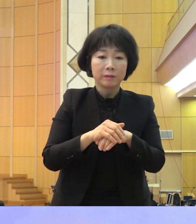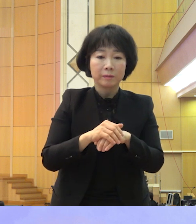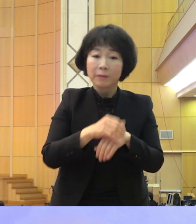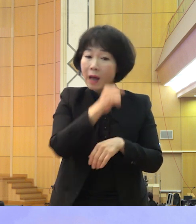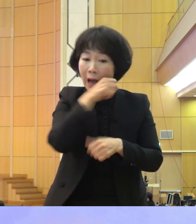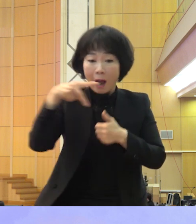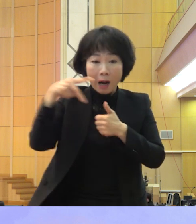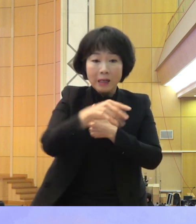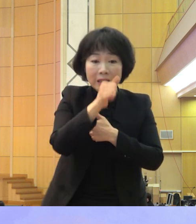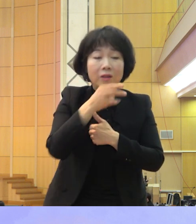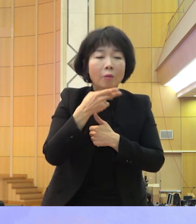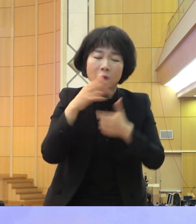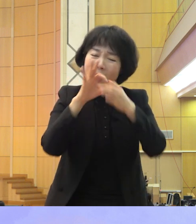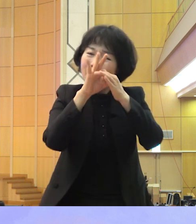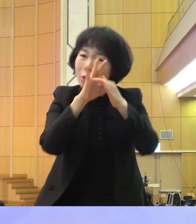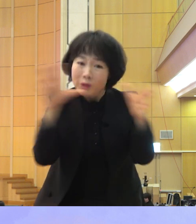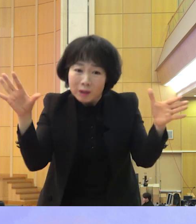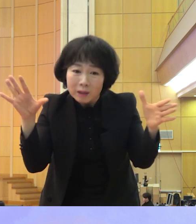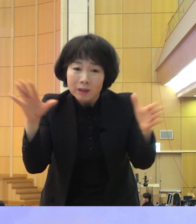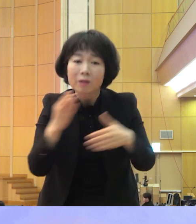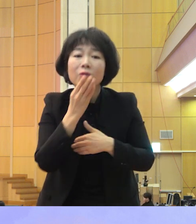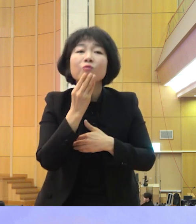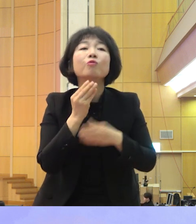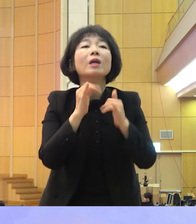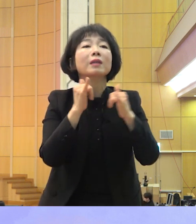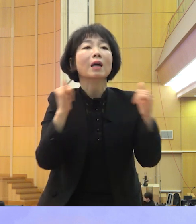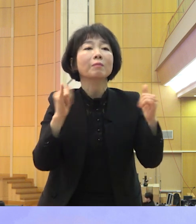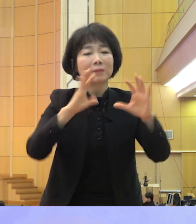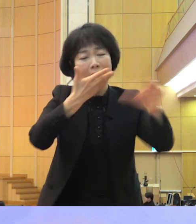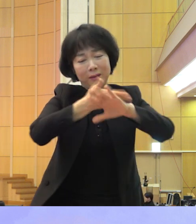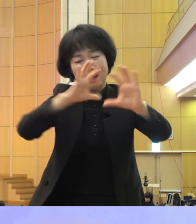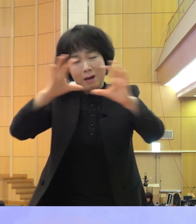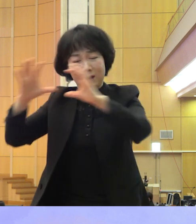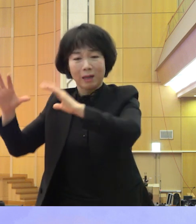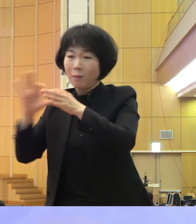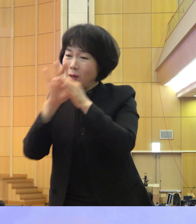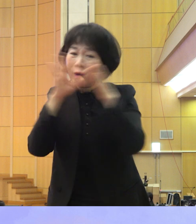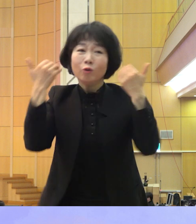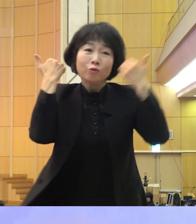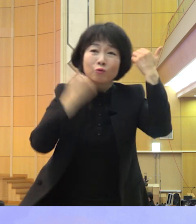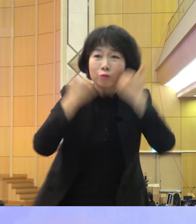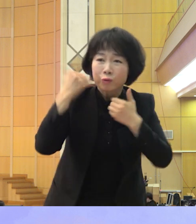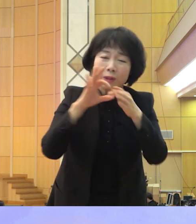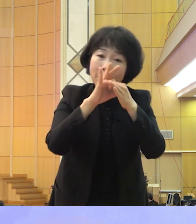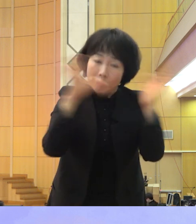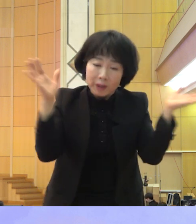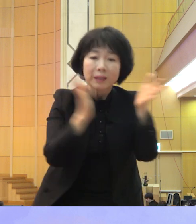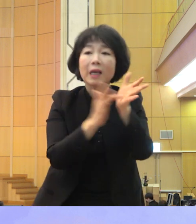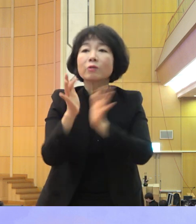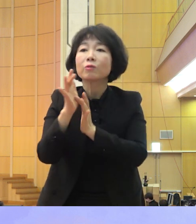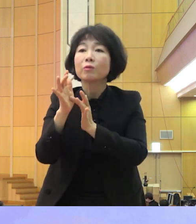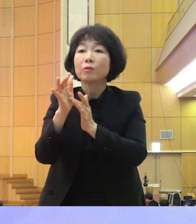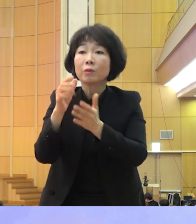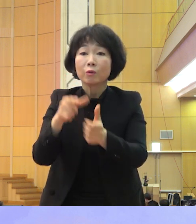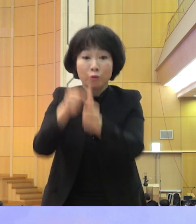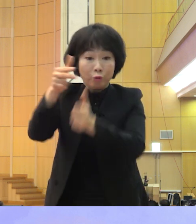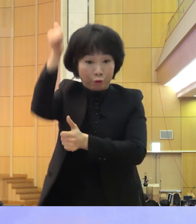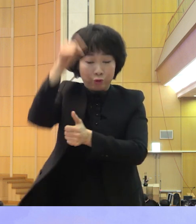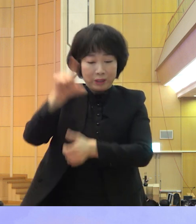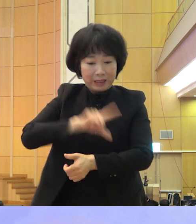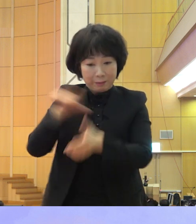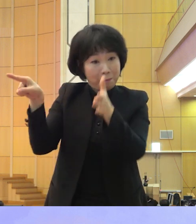받은 자든 할례 받지 않은 자든 유대인이든 이방이든 할 것 없이 누구든지 예수님을 이름을